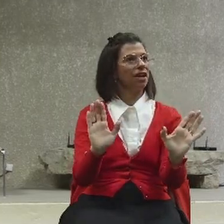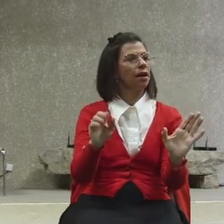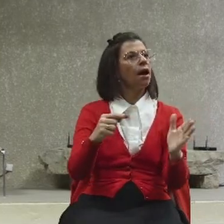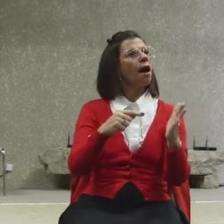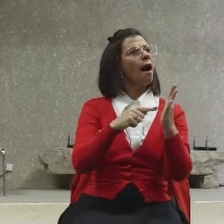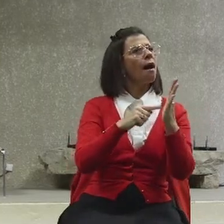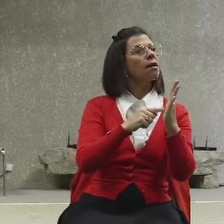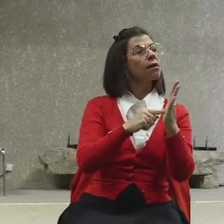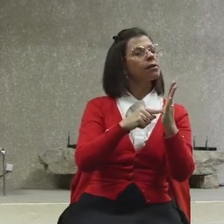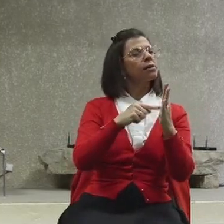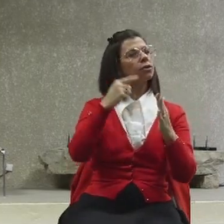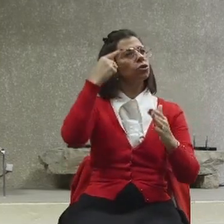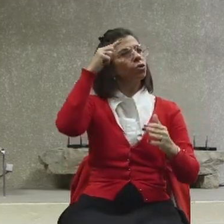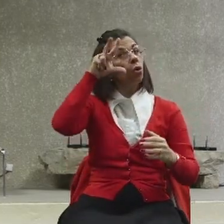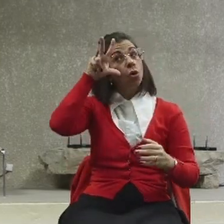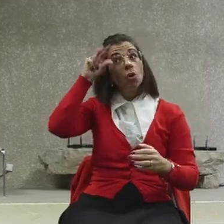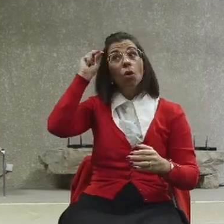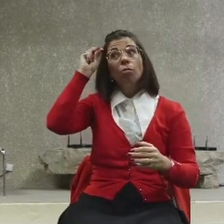du monde.